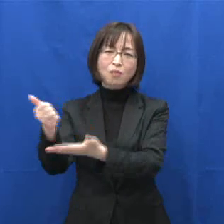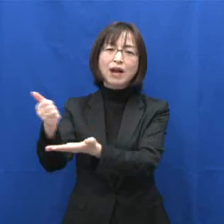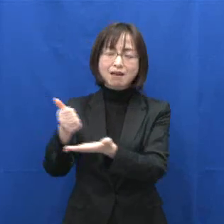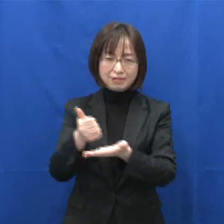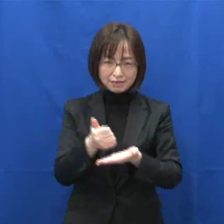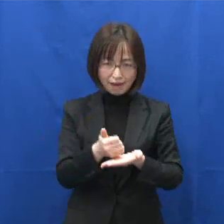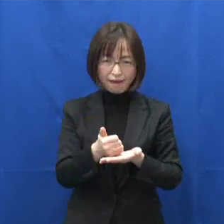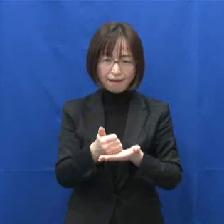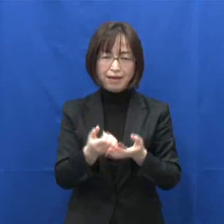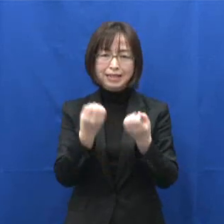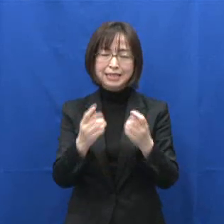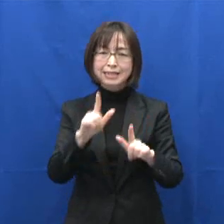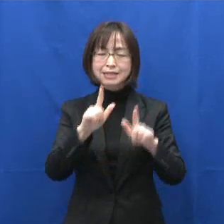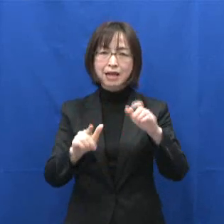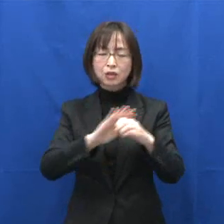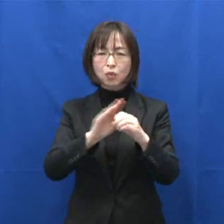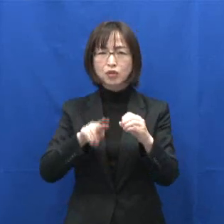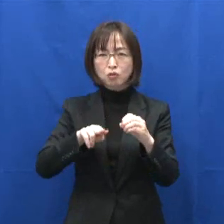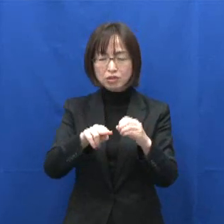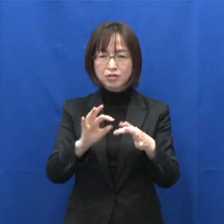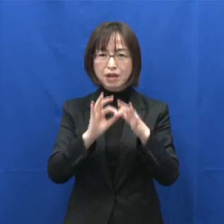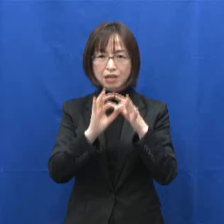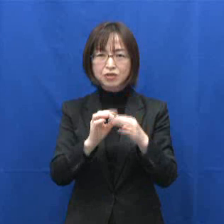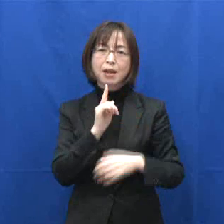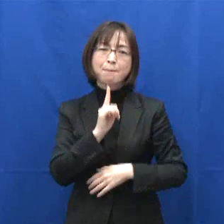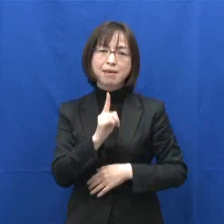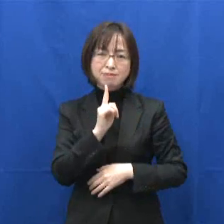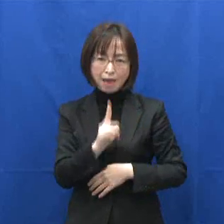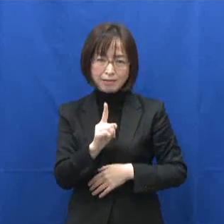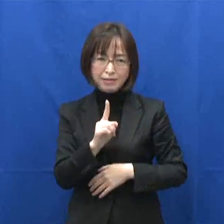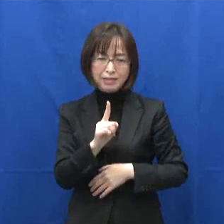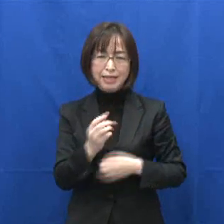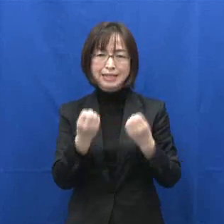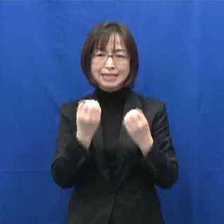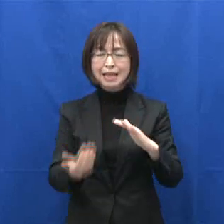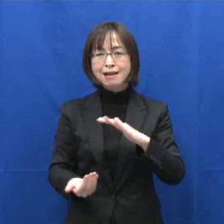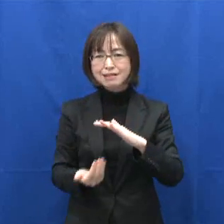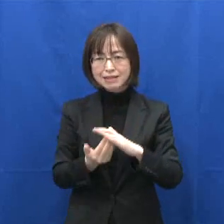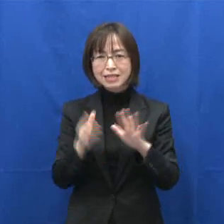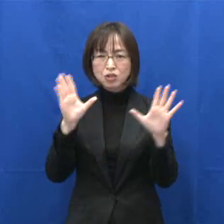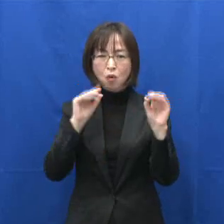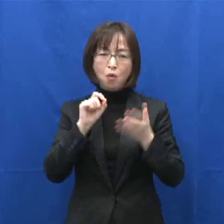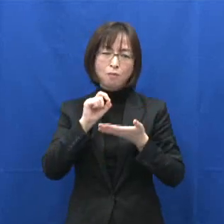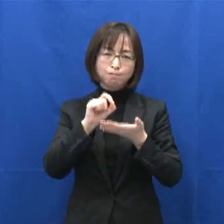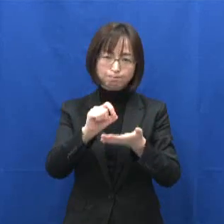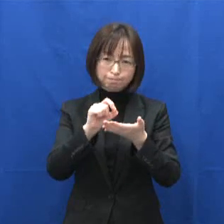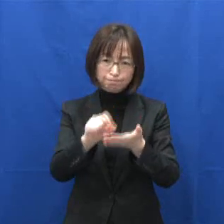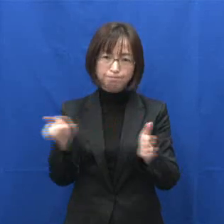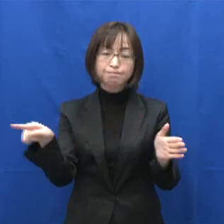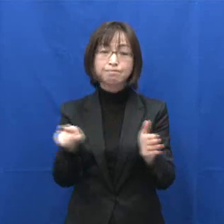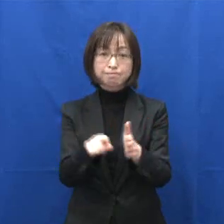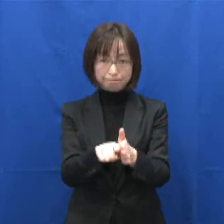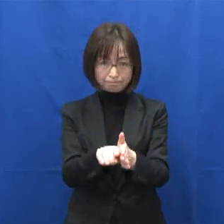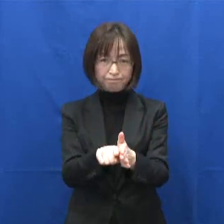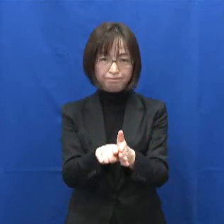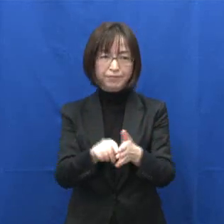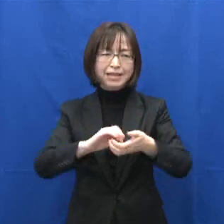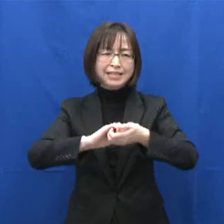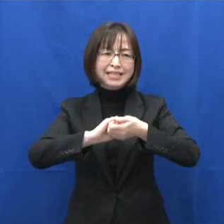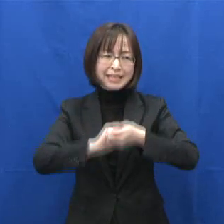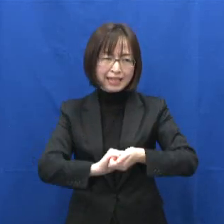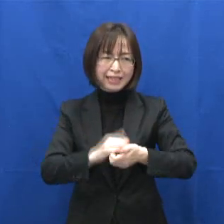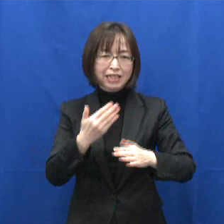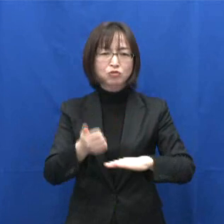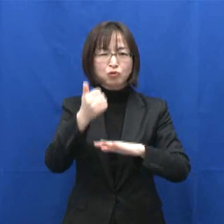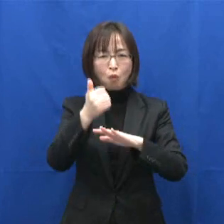えして、新型コロナウイルスに関するメッセージ、また区の最新情報ということでお届けしてまいりました。さあぜひでは